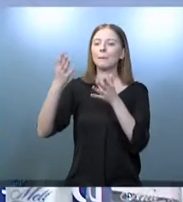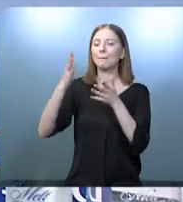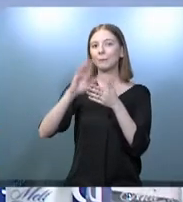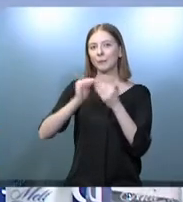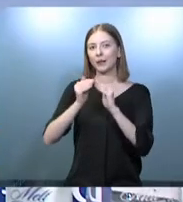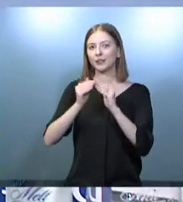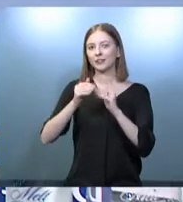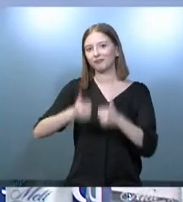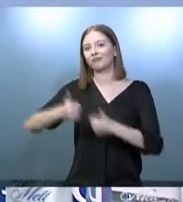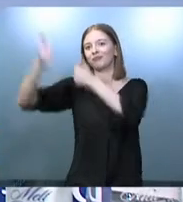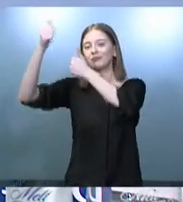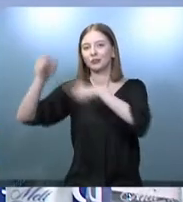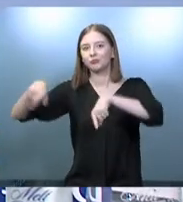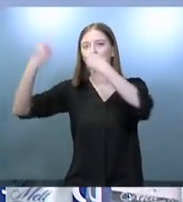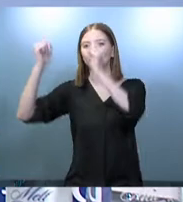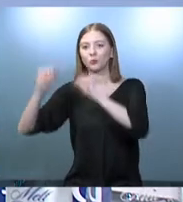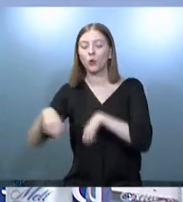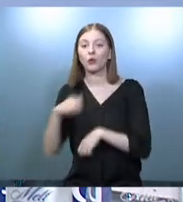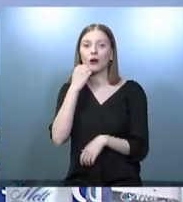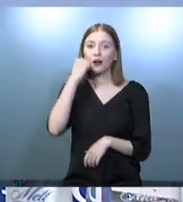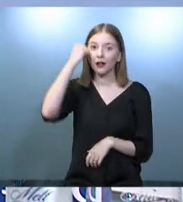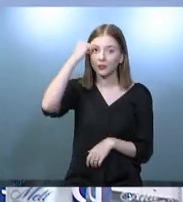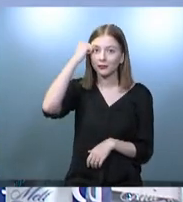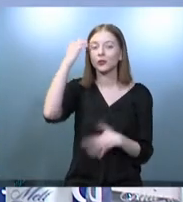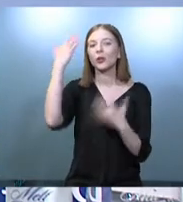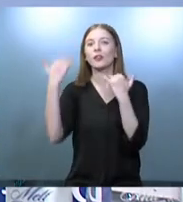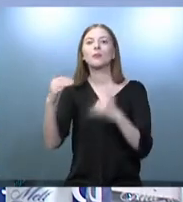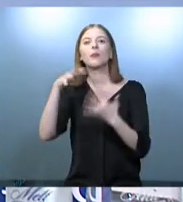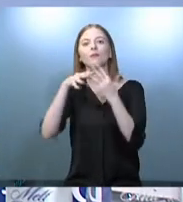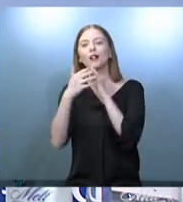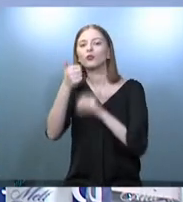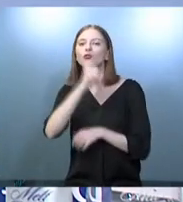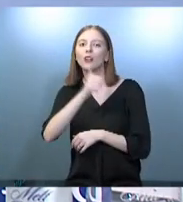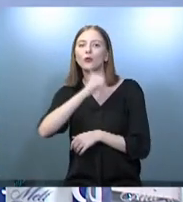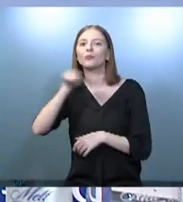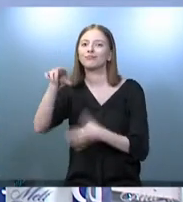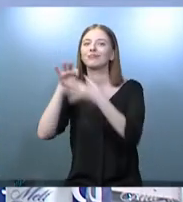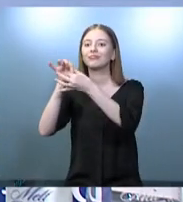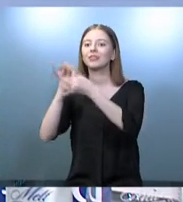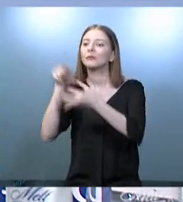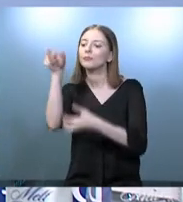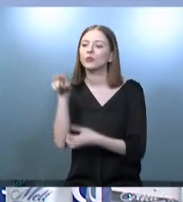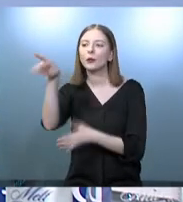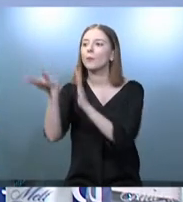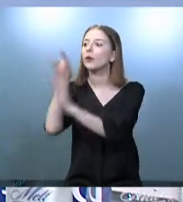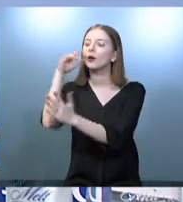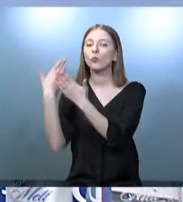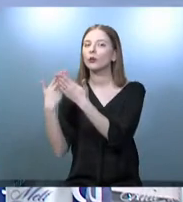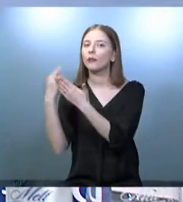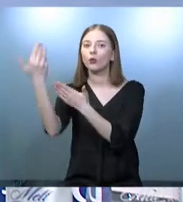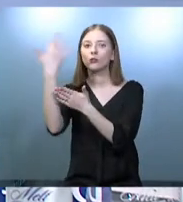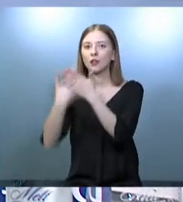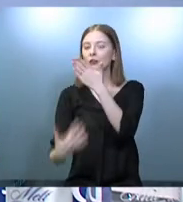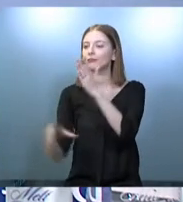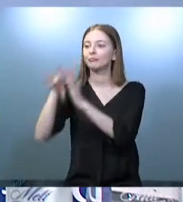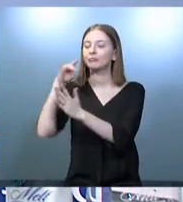Virmantui Pikeliui, Lietuvos Respublikos Liberalų Sąjūdis. Valstiečių ir Žaliųjų sąjunga. Viktoras Mutenas, kodėl rinkėjas turėtų balsuoti už jūsų sąrašą ir už